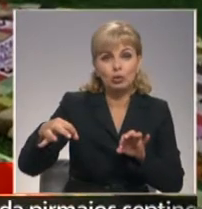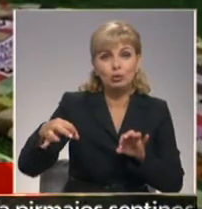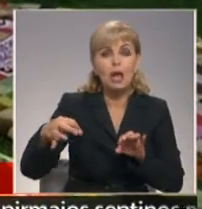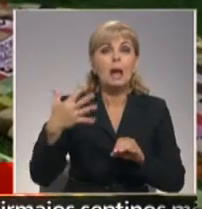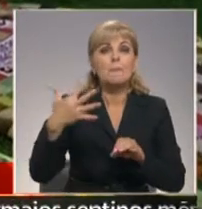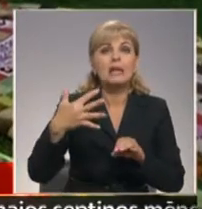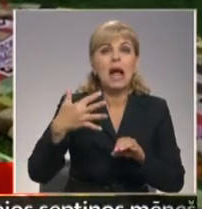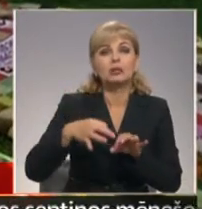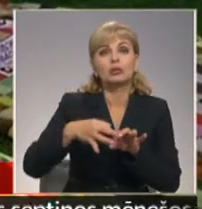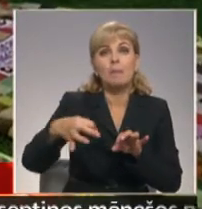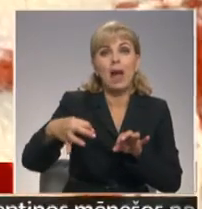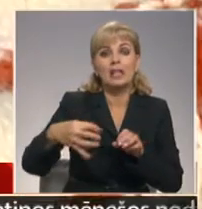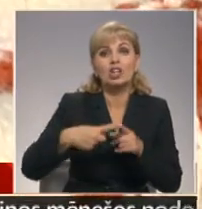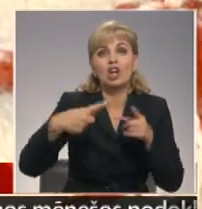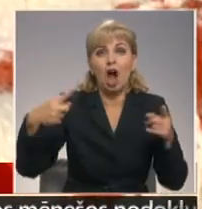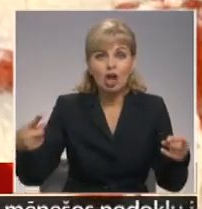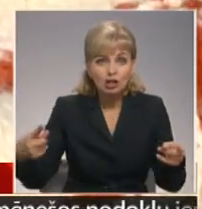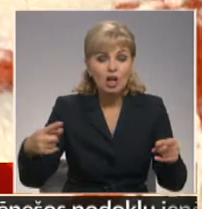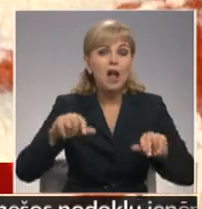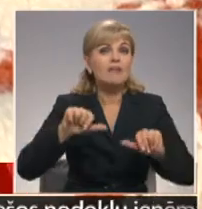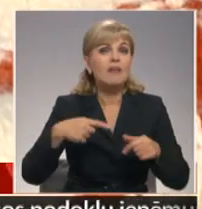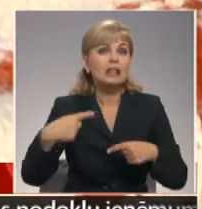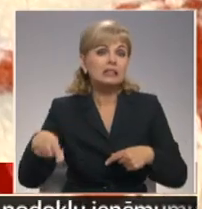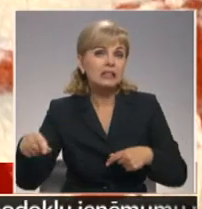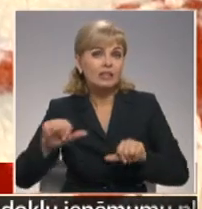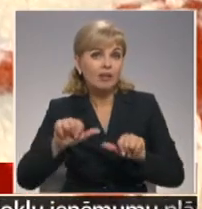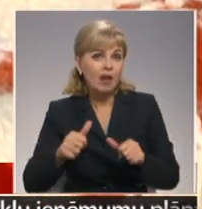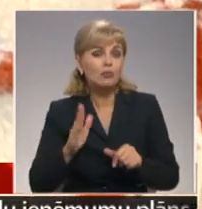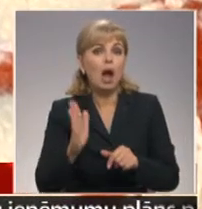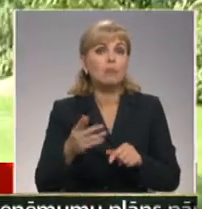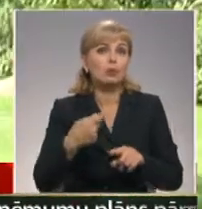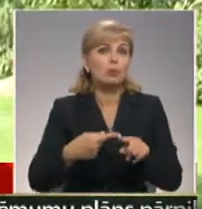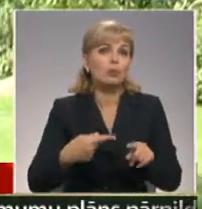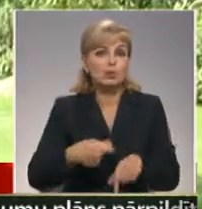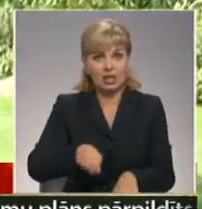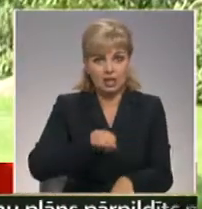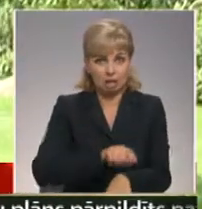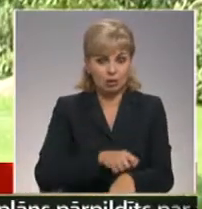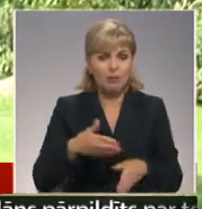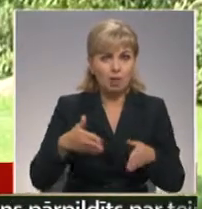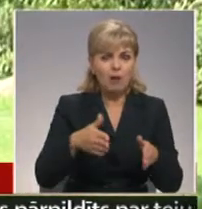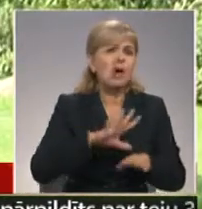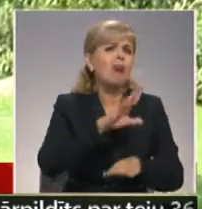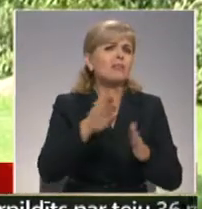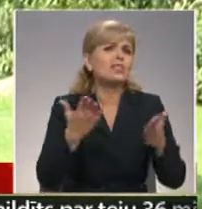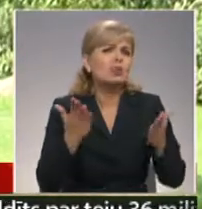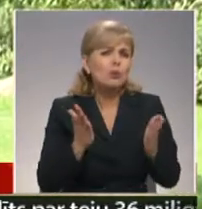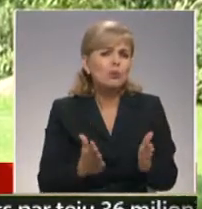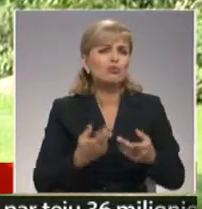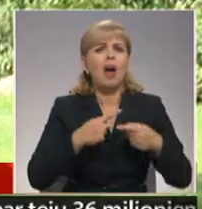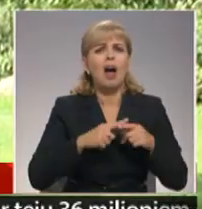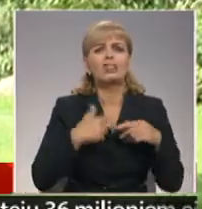metrus garš. Kopumā jostai, ko veidos vēl citu adījumu, jābūt puskilometru garai. Visā mūžā jau ir adīti džemperi, dažne